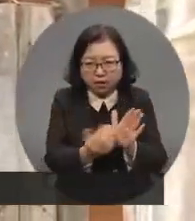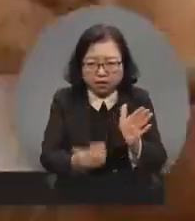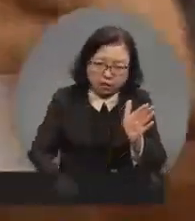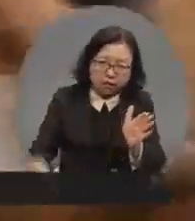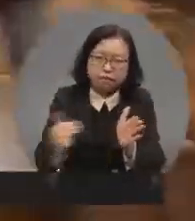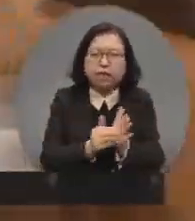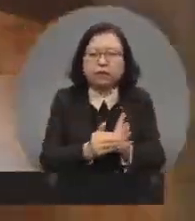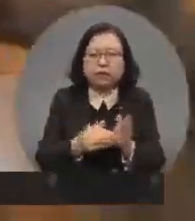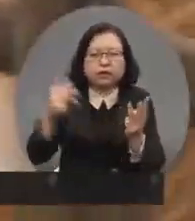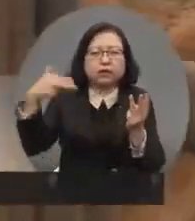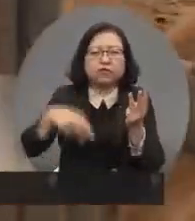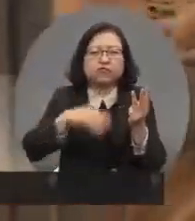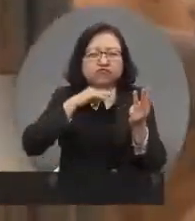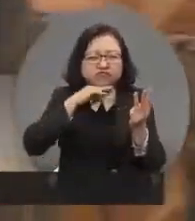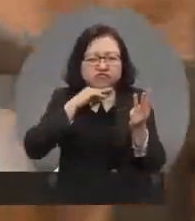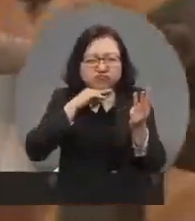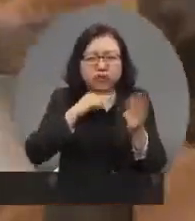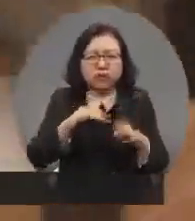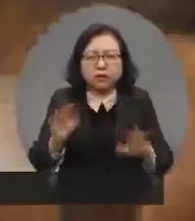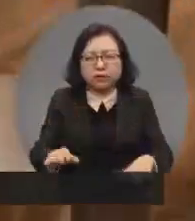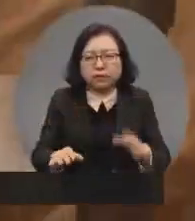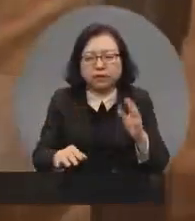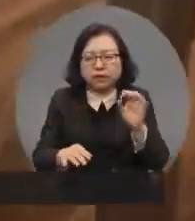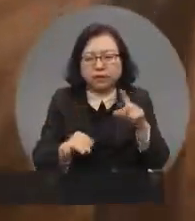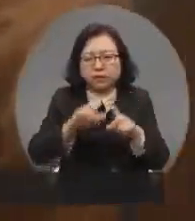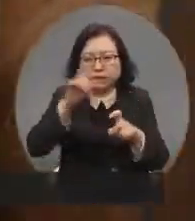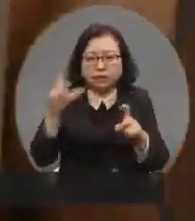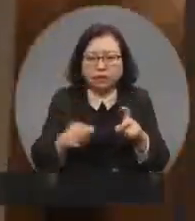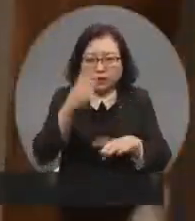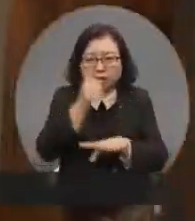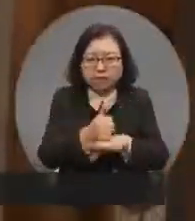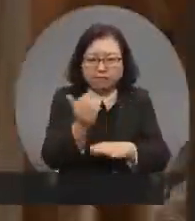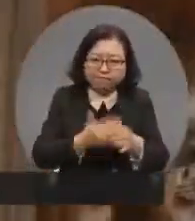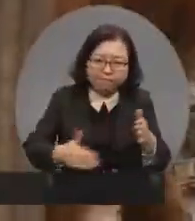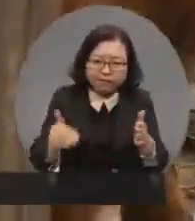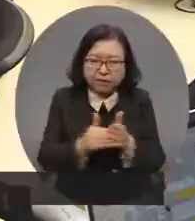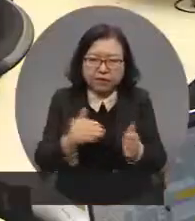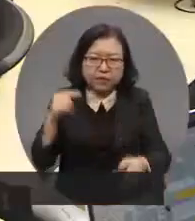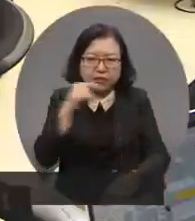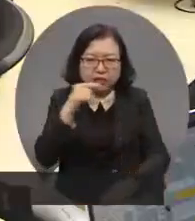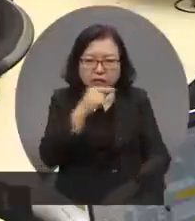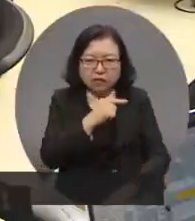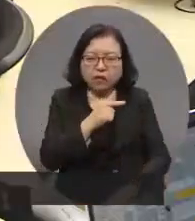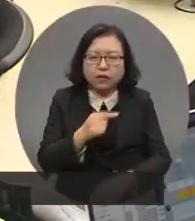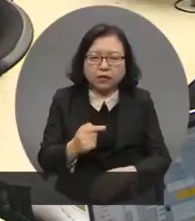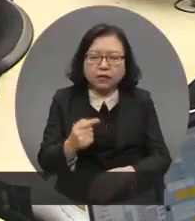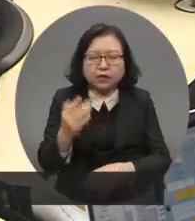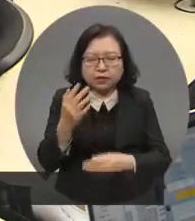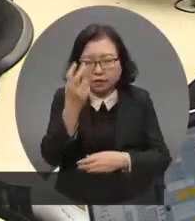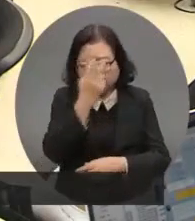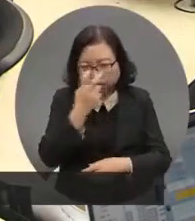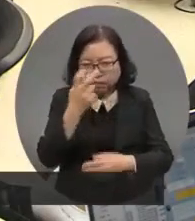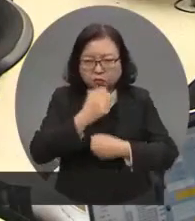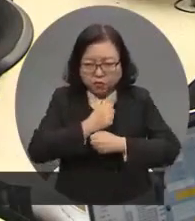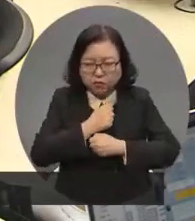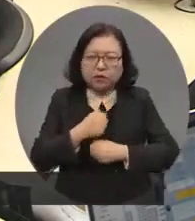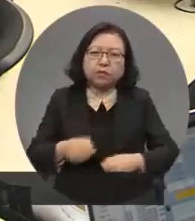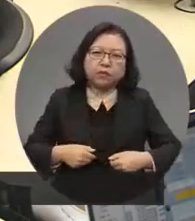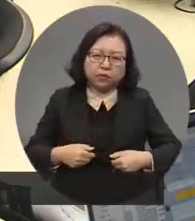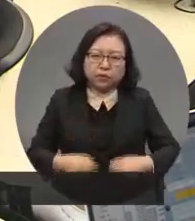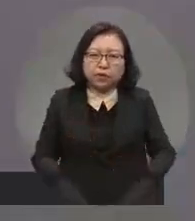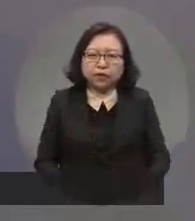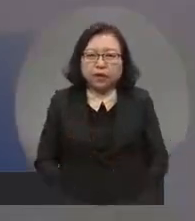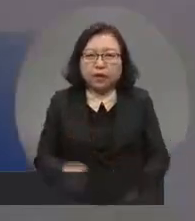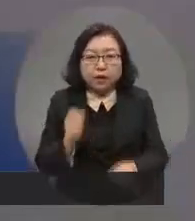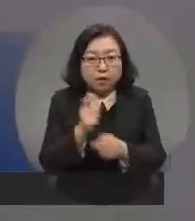정도. 이달 말까지 소독과 예찰을 강화해 상태를 지켜볼 수밖에 없습니다. 이미